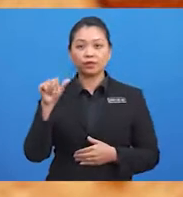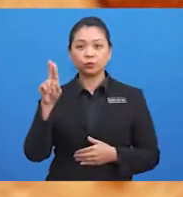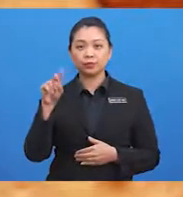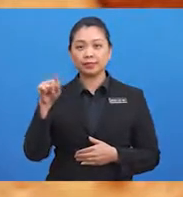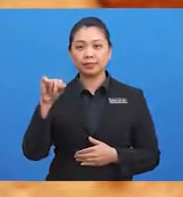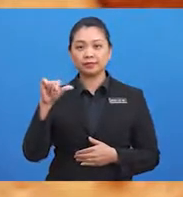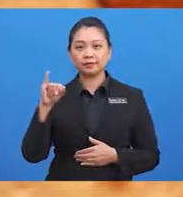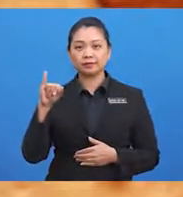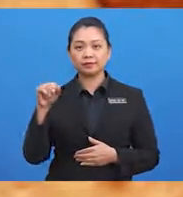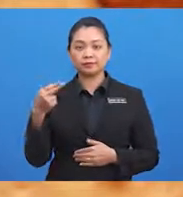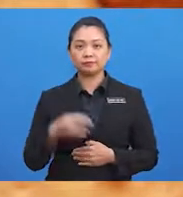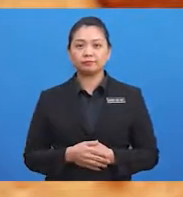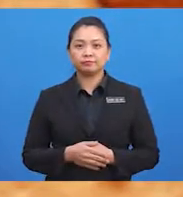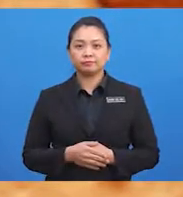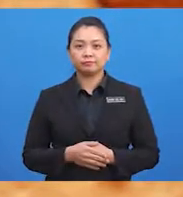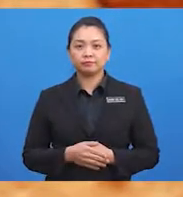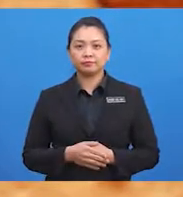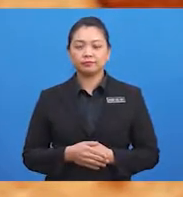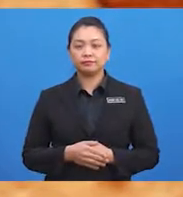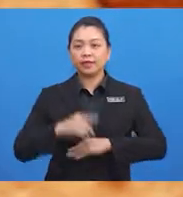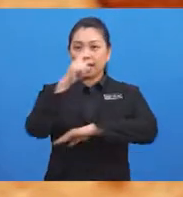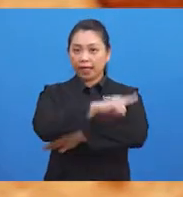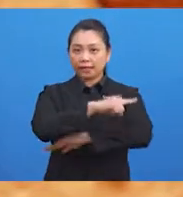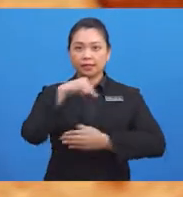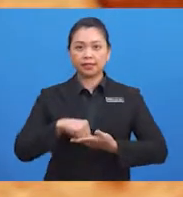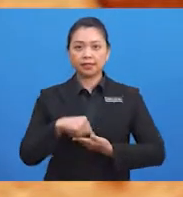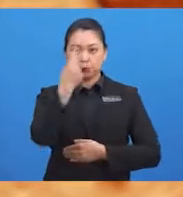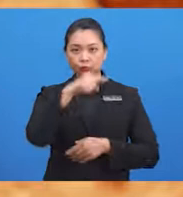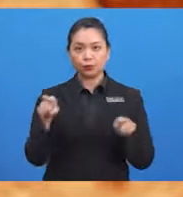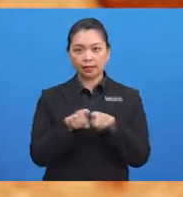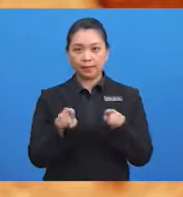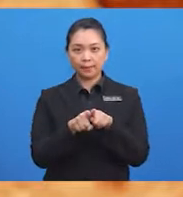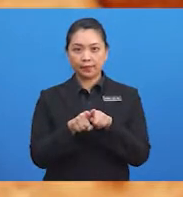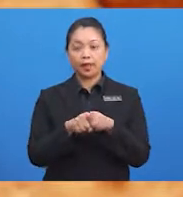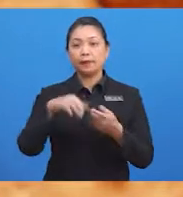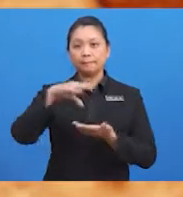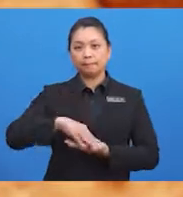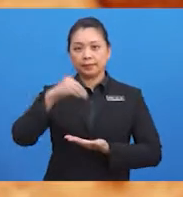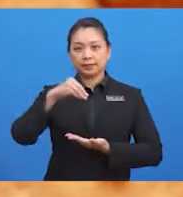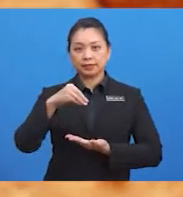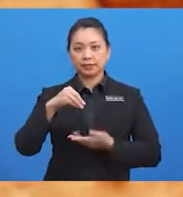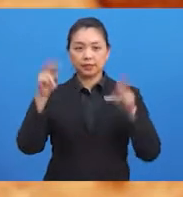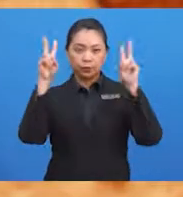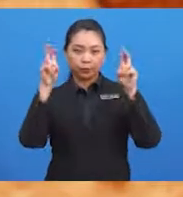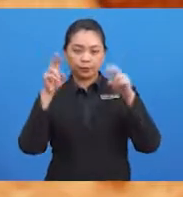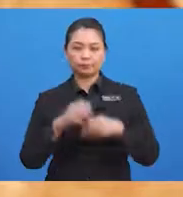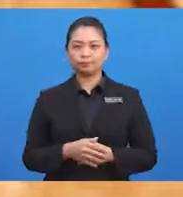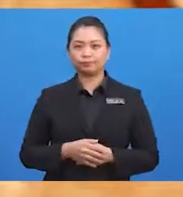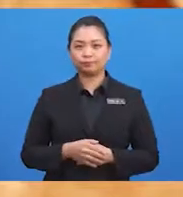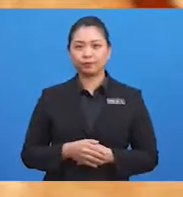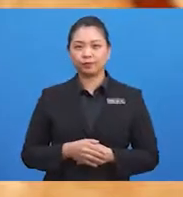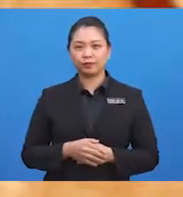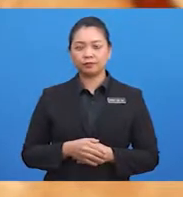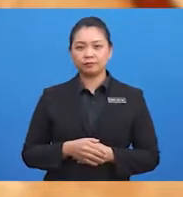SMK desa Petaling Kuala Lumpur pada hari ini untuk kita sama-sama mempelajari topik yang seterusnya